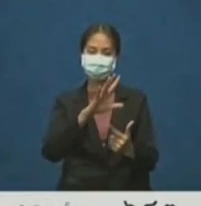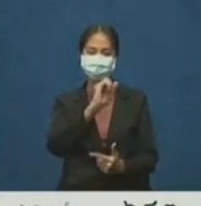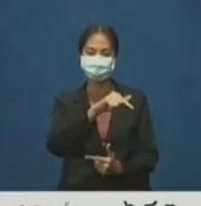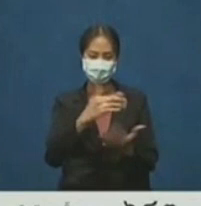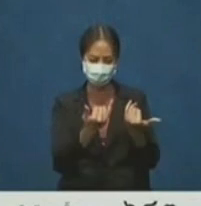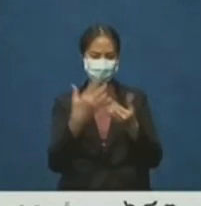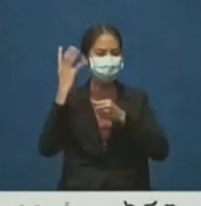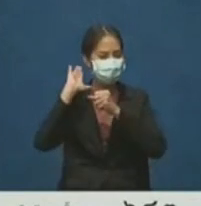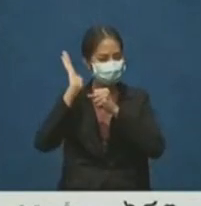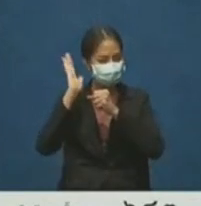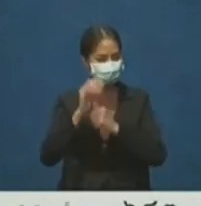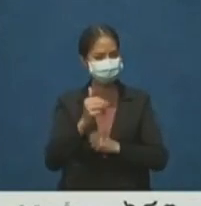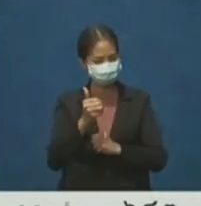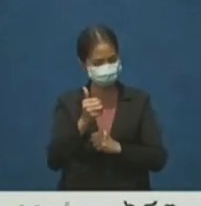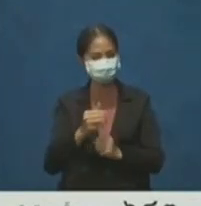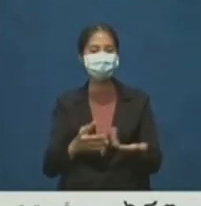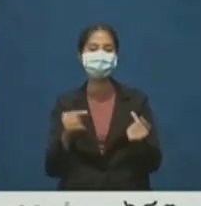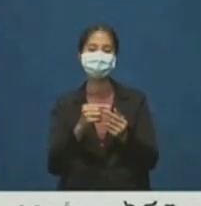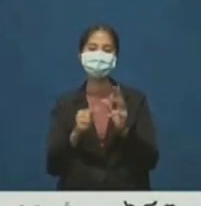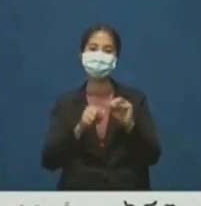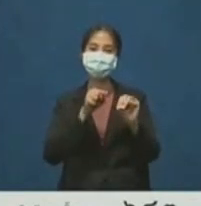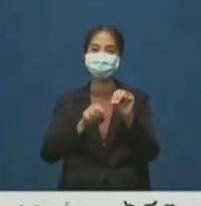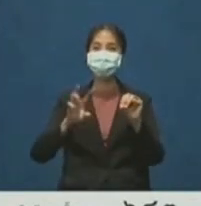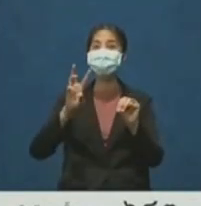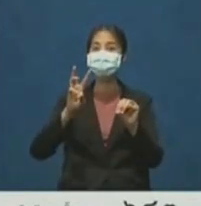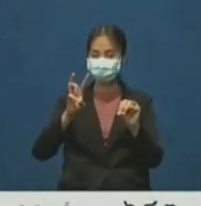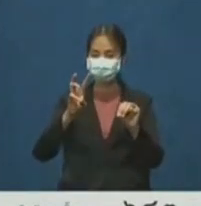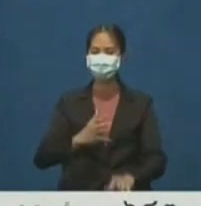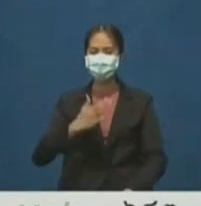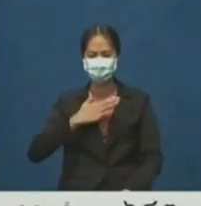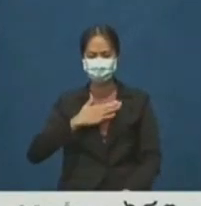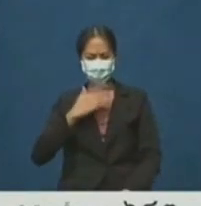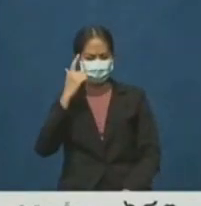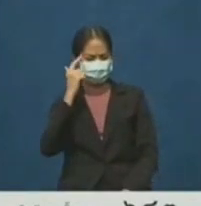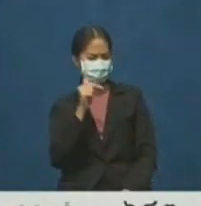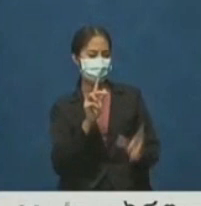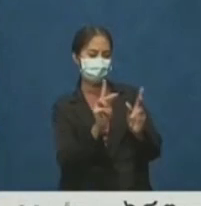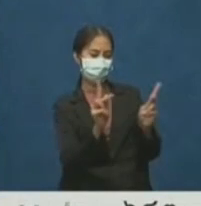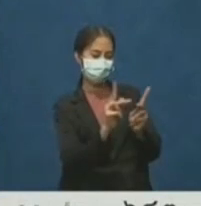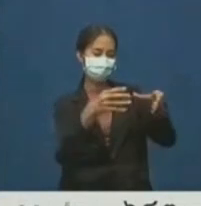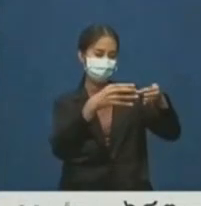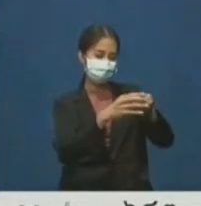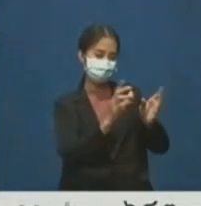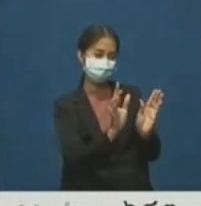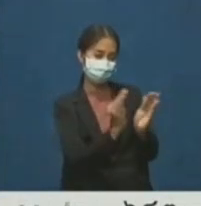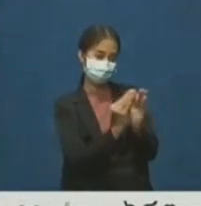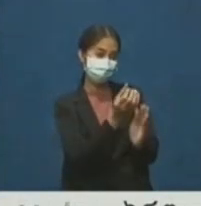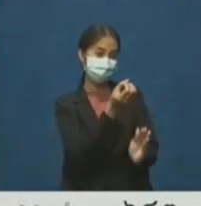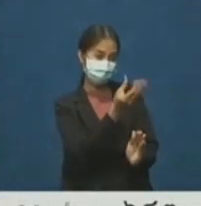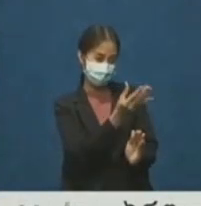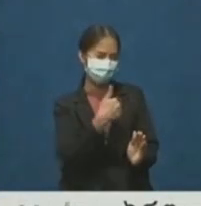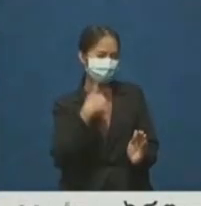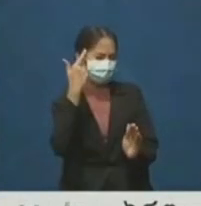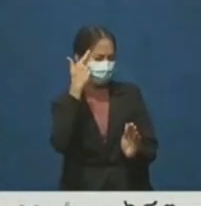ไปโดยเฉพาะมาตรา6เนี่ยผมเห็นว่ากรรมาธิการเสียงส่วนใหญ่และกรรมาธิการ